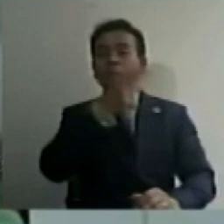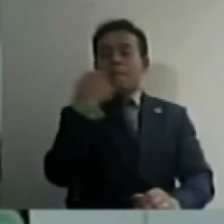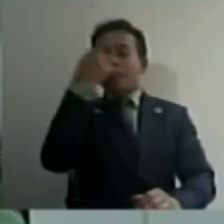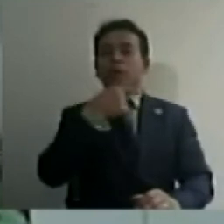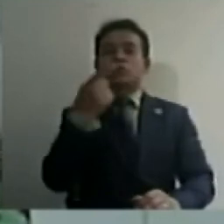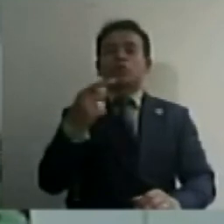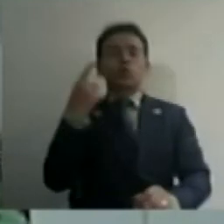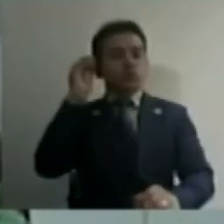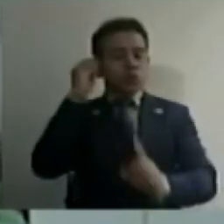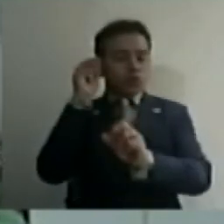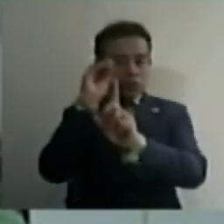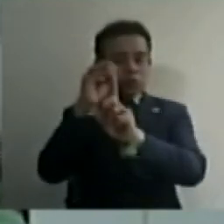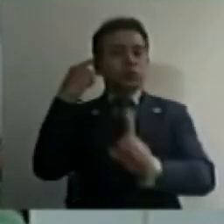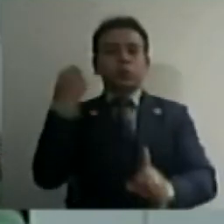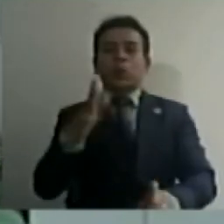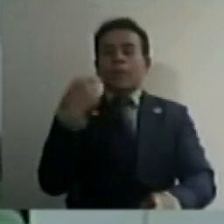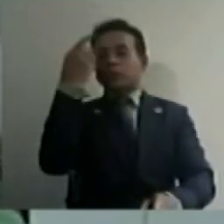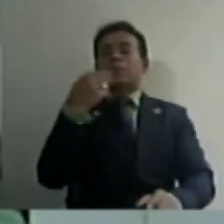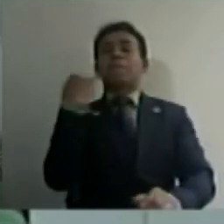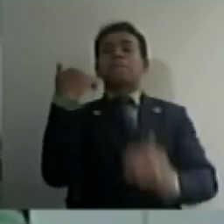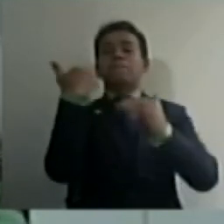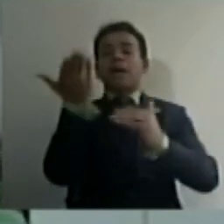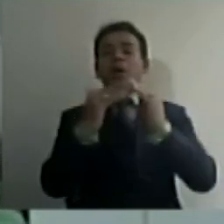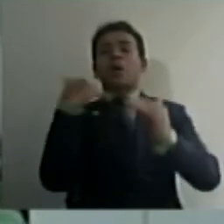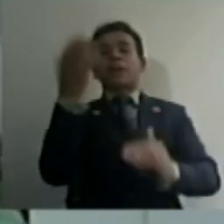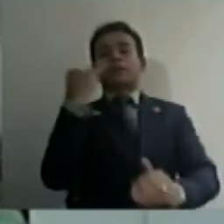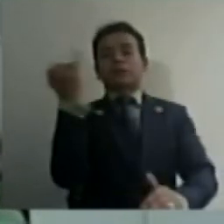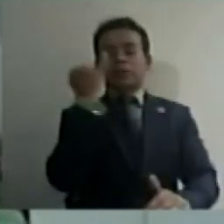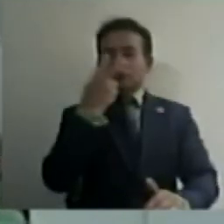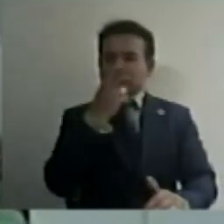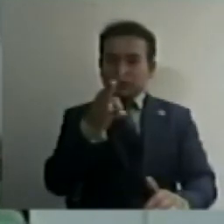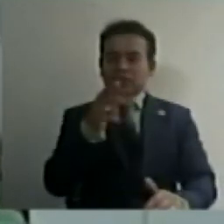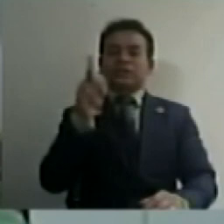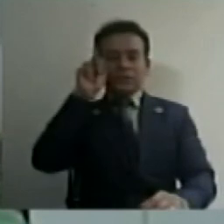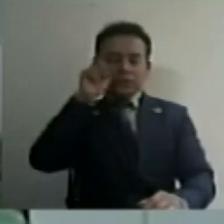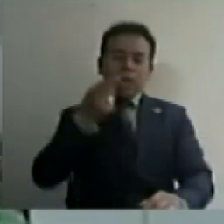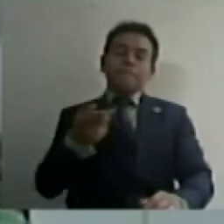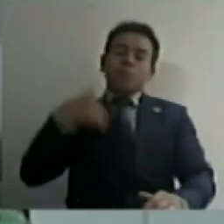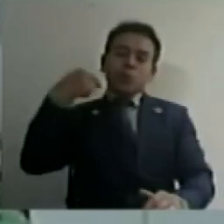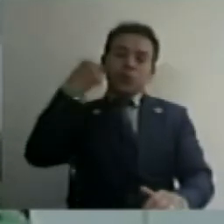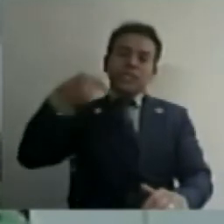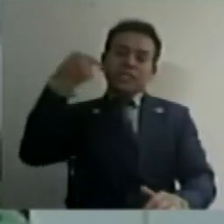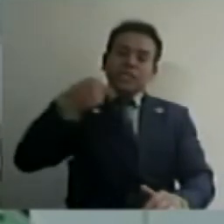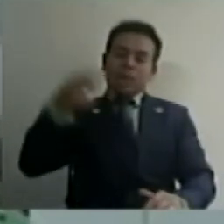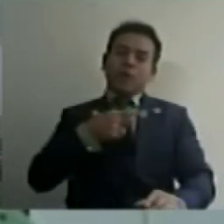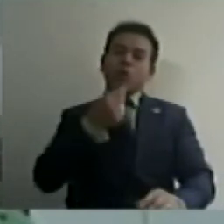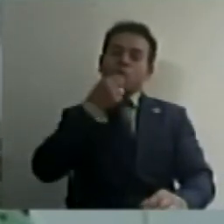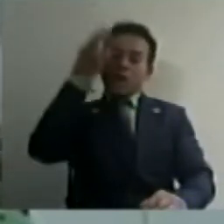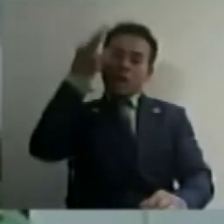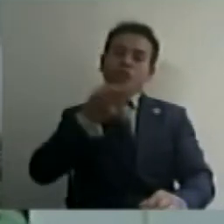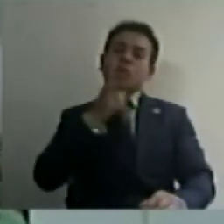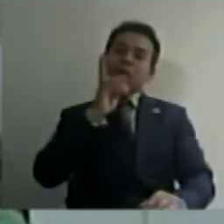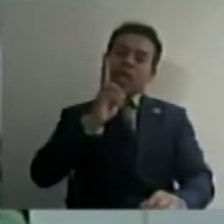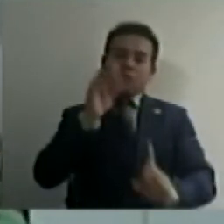জন্য আমরা প্রতিনিয়ত এই পরামর্শগুলো দিয়ে থাকি। আমরা এটা পত্রিকার মাধ্যমে প্রকাশ করে থাকি এবং আমরা এই